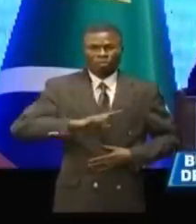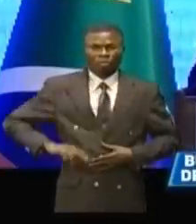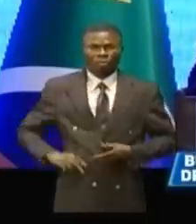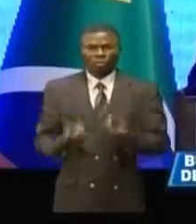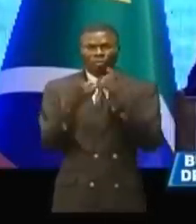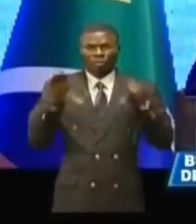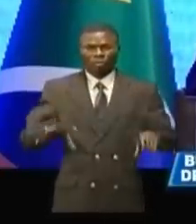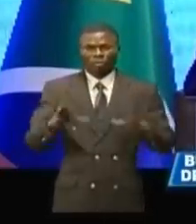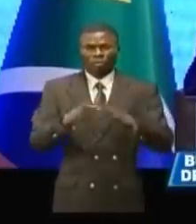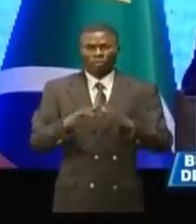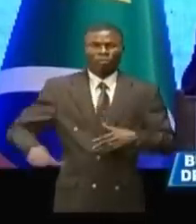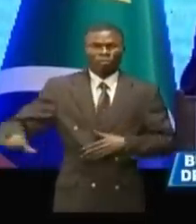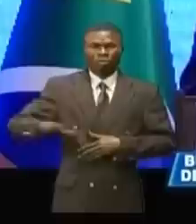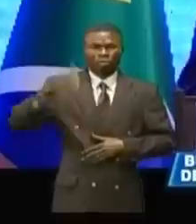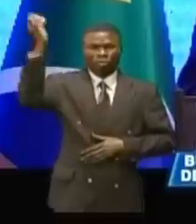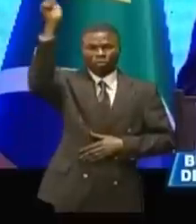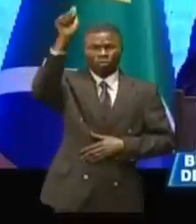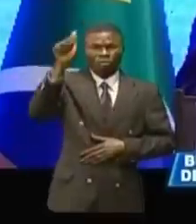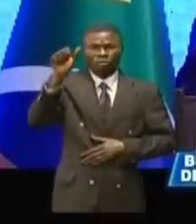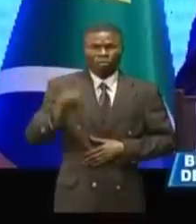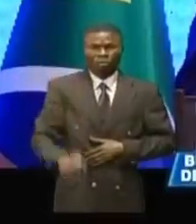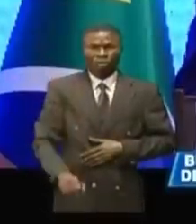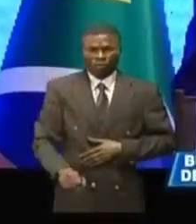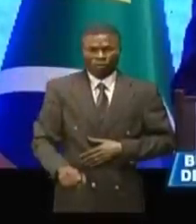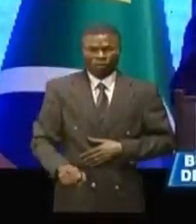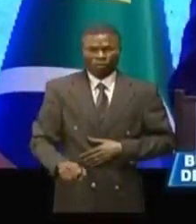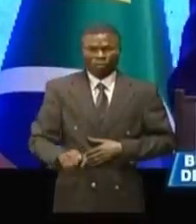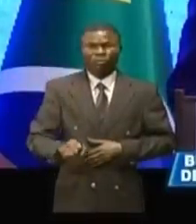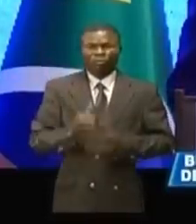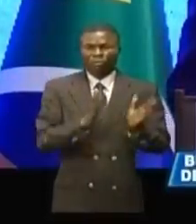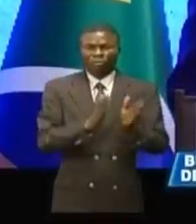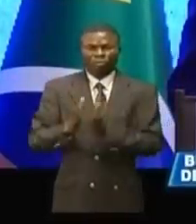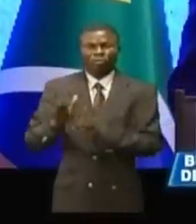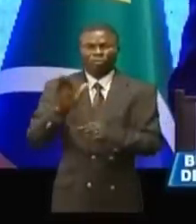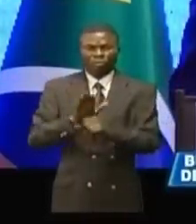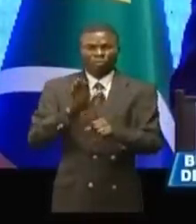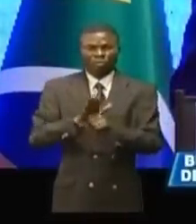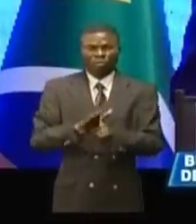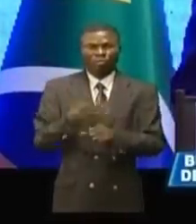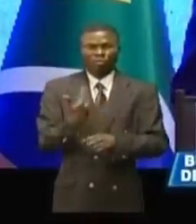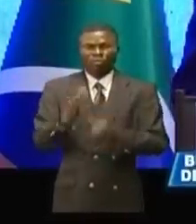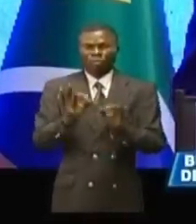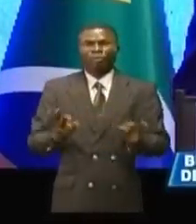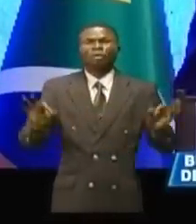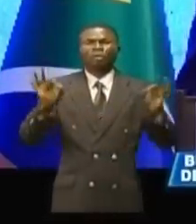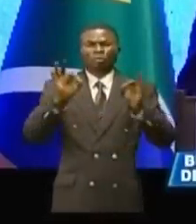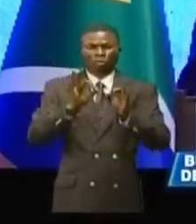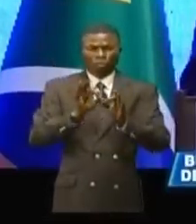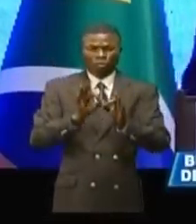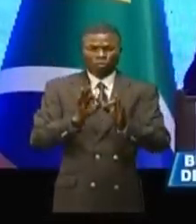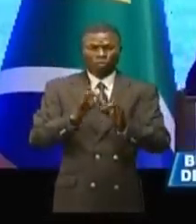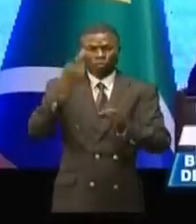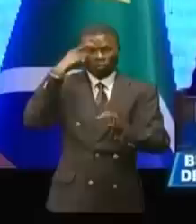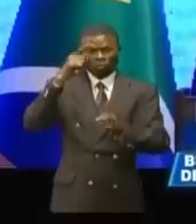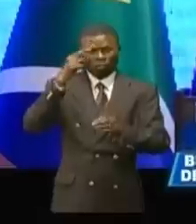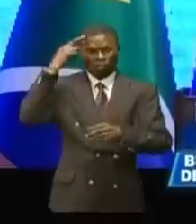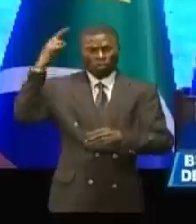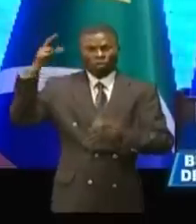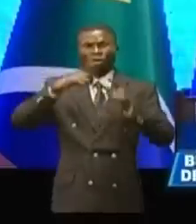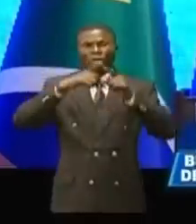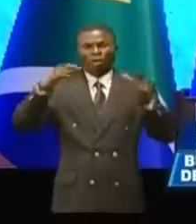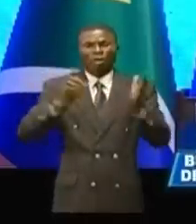démocratique du Congo et la République d'Afrique du Sud regorge de tous les ingrédients nécessaires au grand rêve